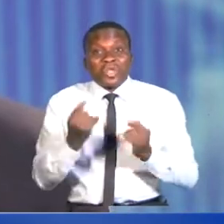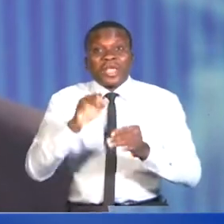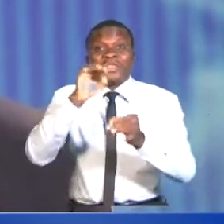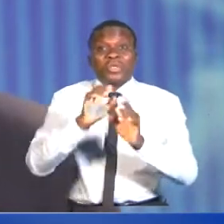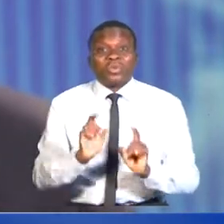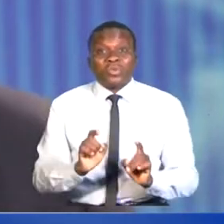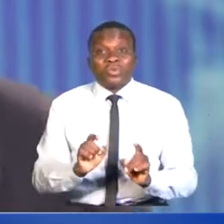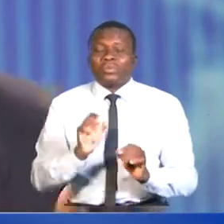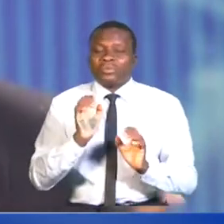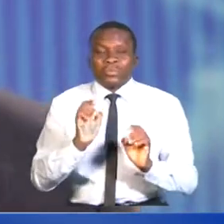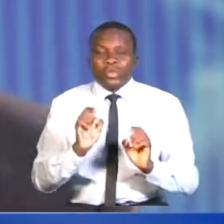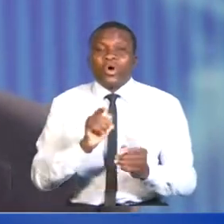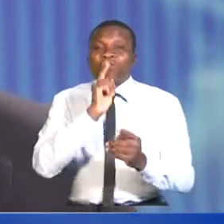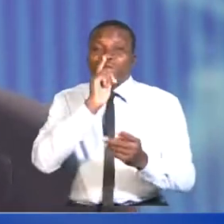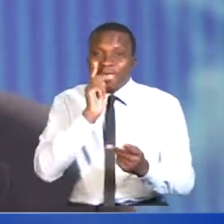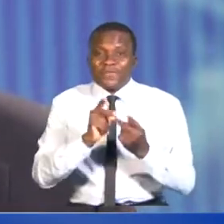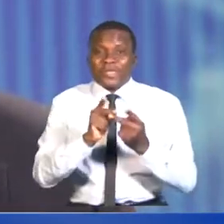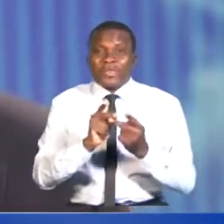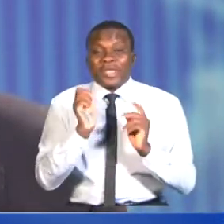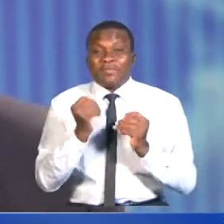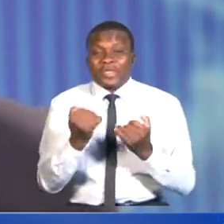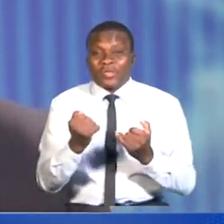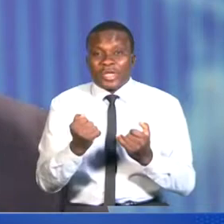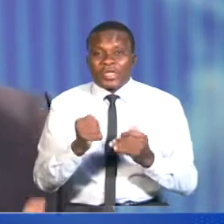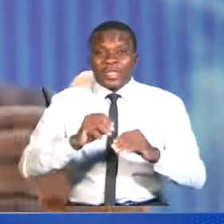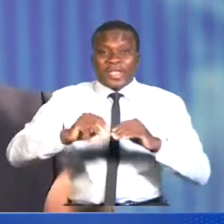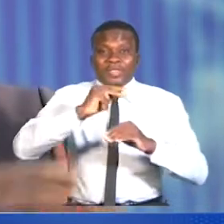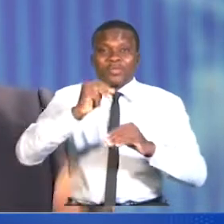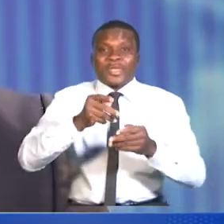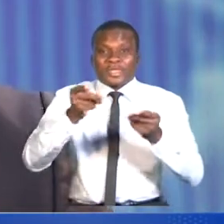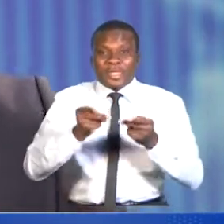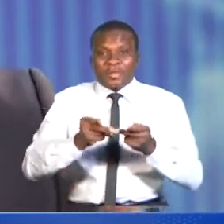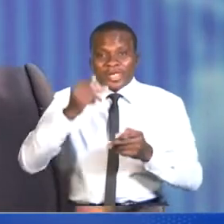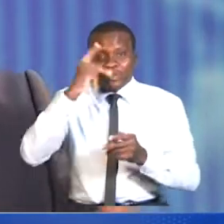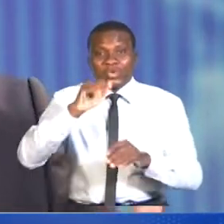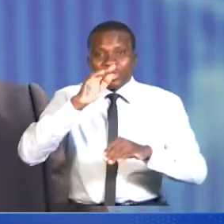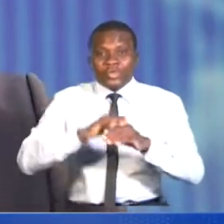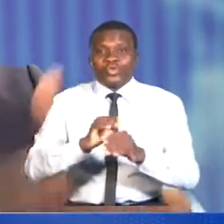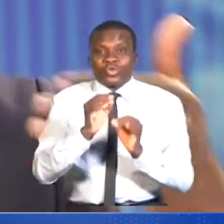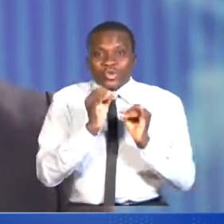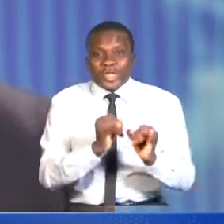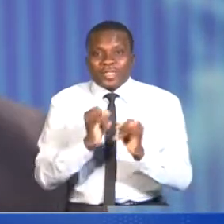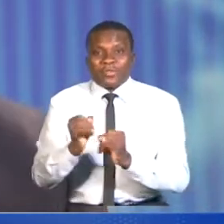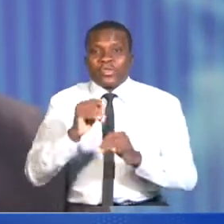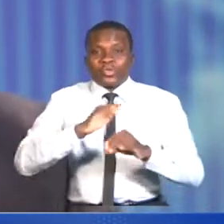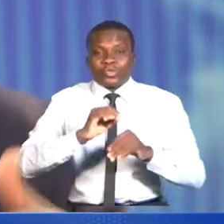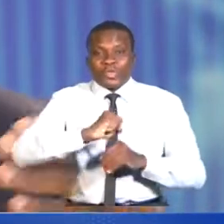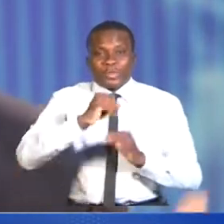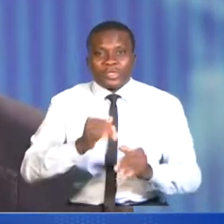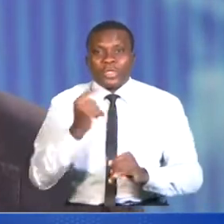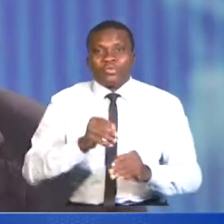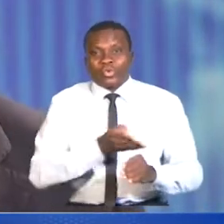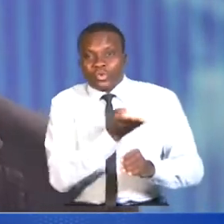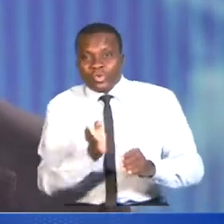élus on veut là affirmer la suprématie n'est-ce pas des partis politiques sur les individus sur les militants pour que les